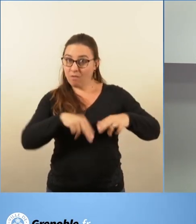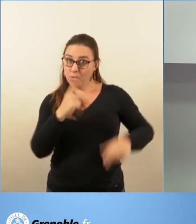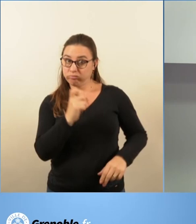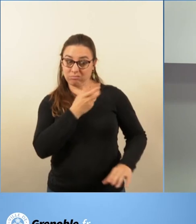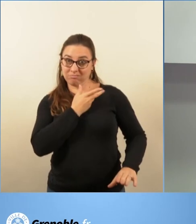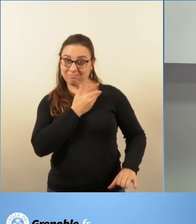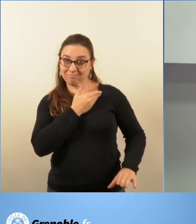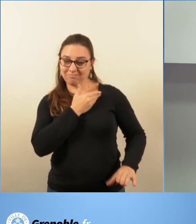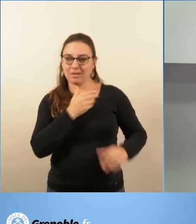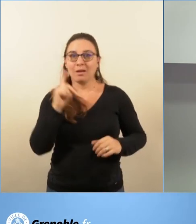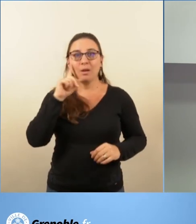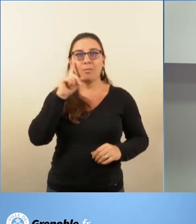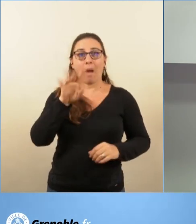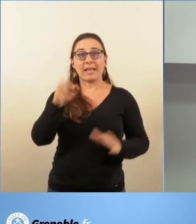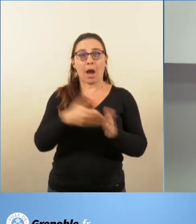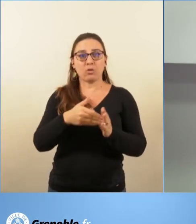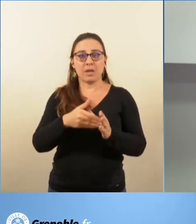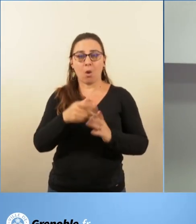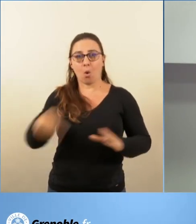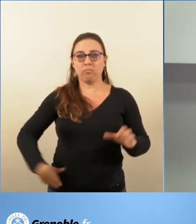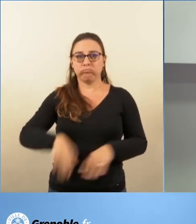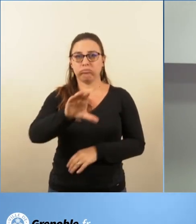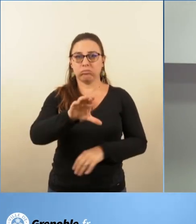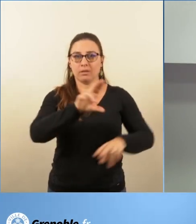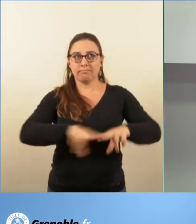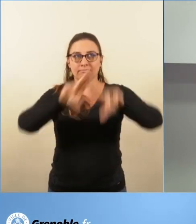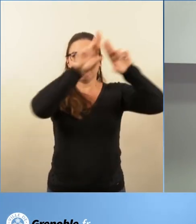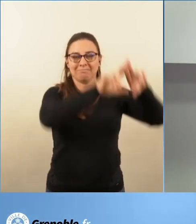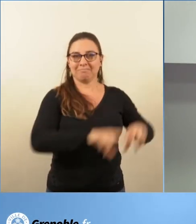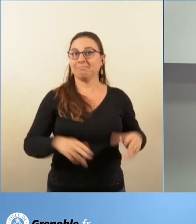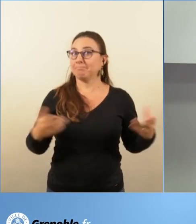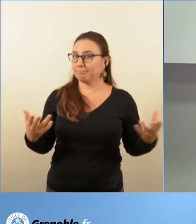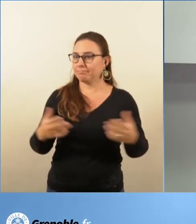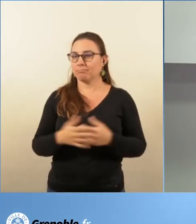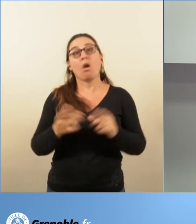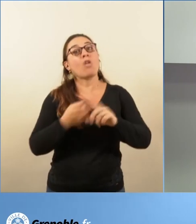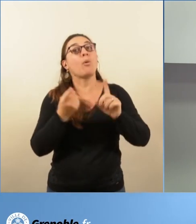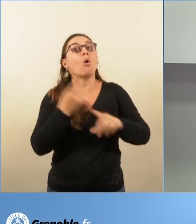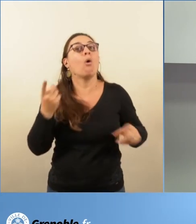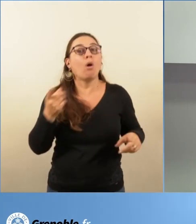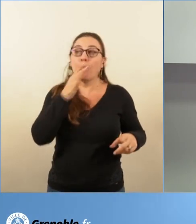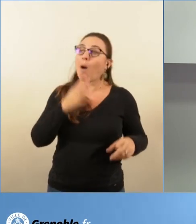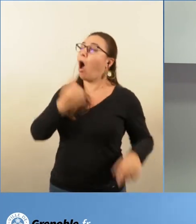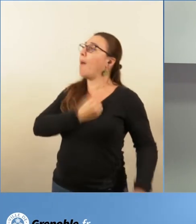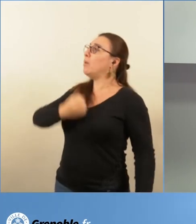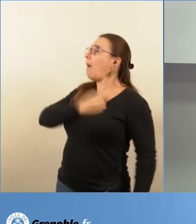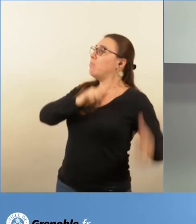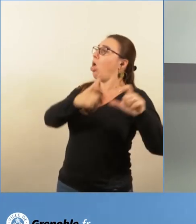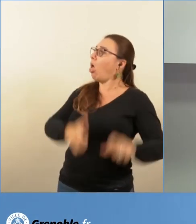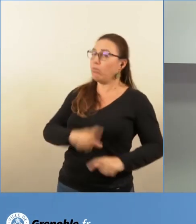on a déjà mis 40 000 euros dans la réflexion d'une mosaïque donc dans un portant le dire vous pouvez pas juste dire que ça se dégrade